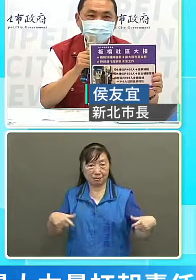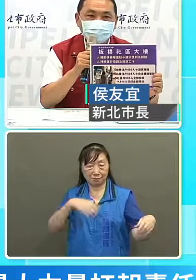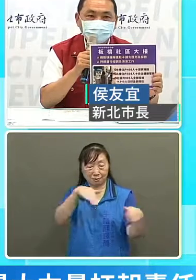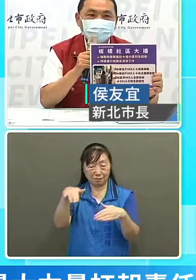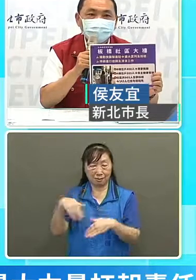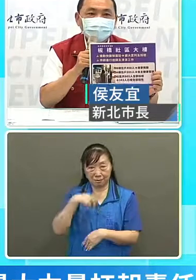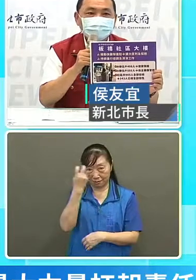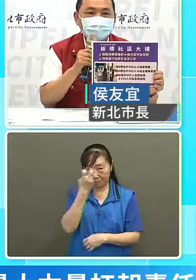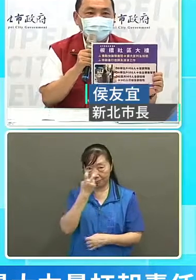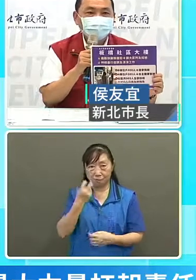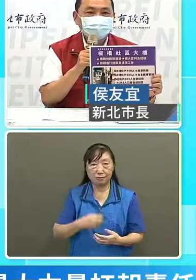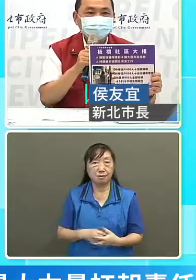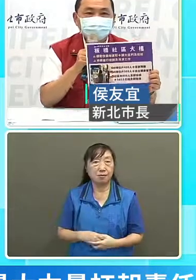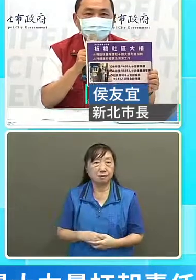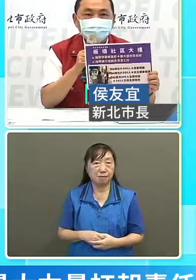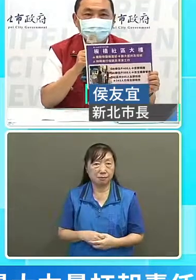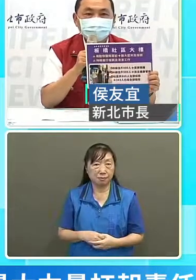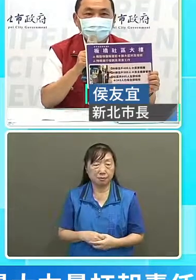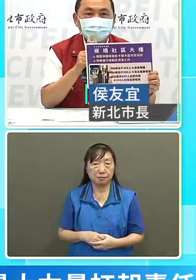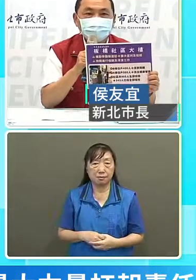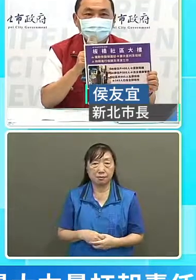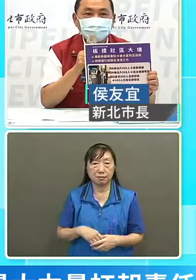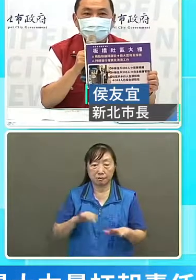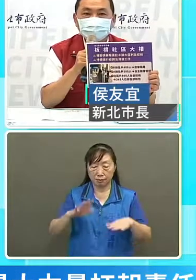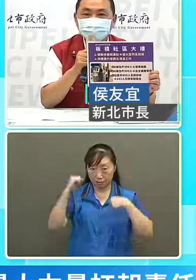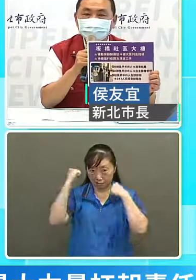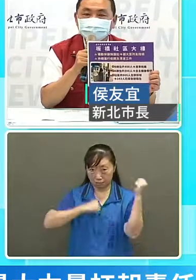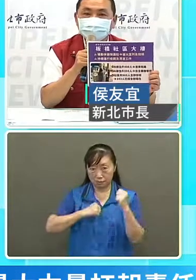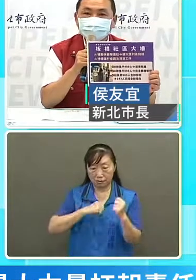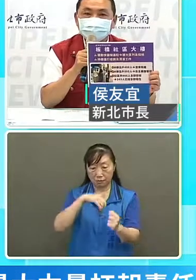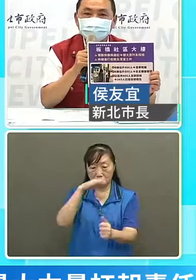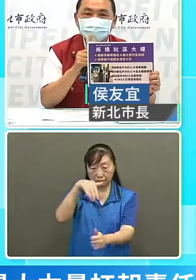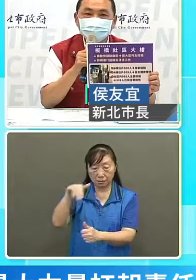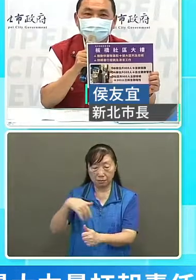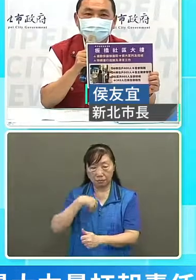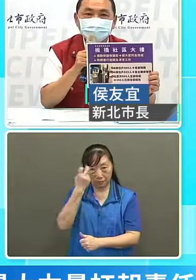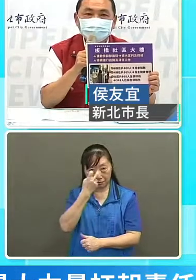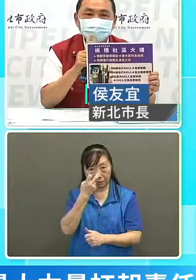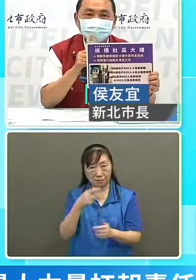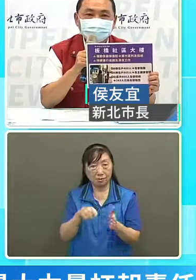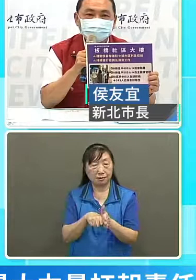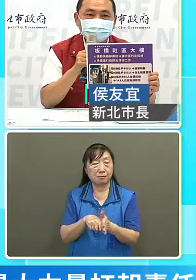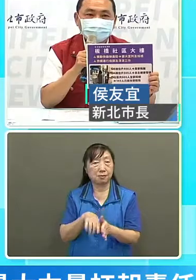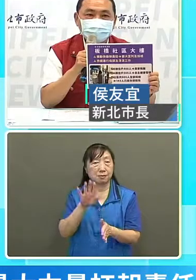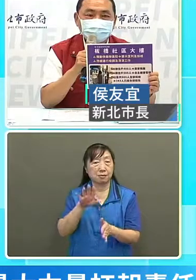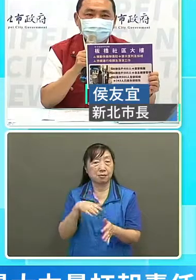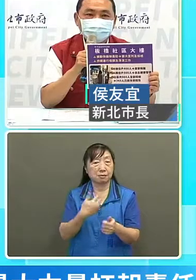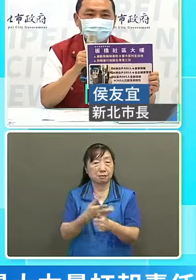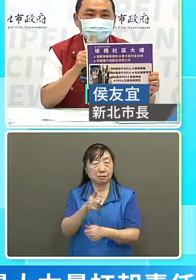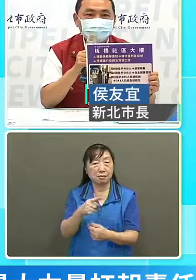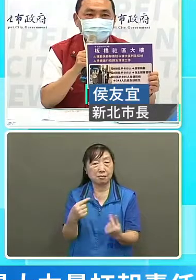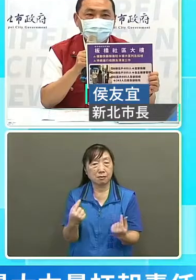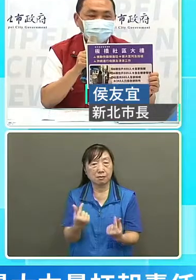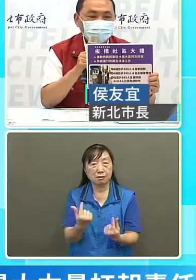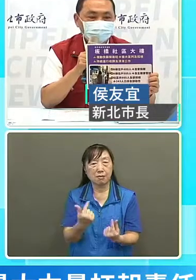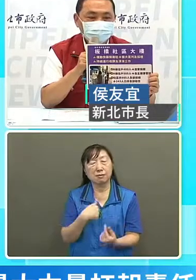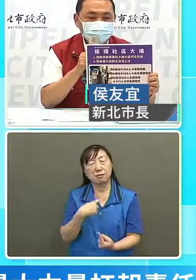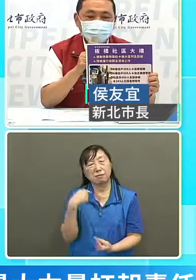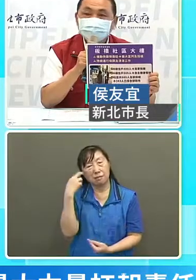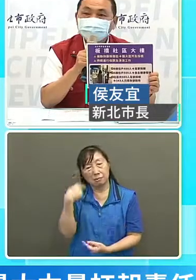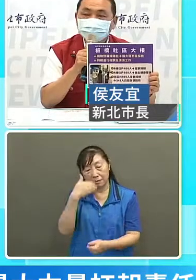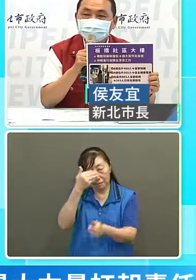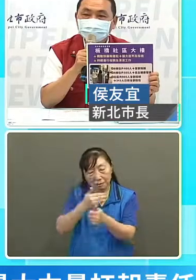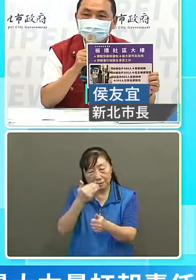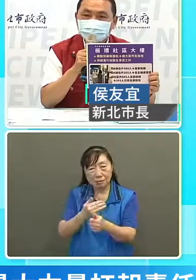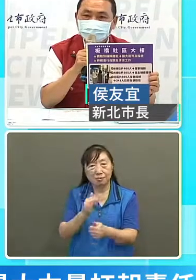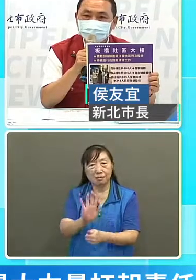大裁剪。当然在早上扩大框列裁剪的过程当中，给大家带来稍许的不便，我想